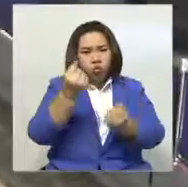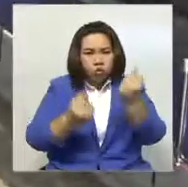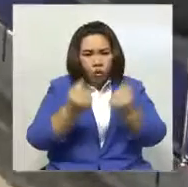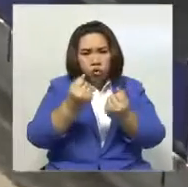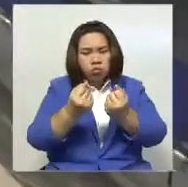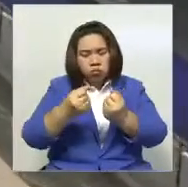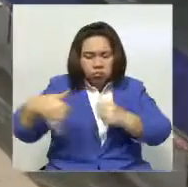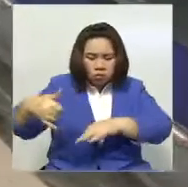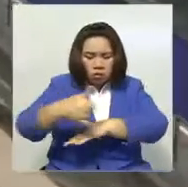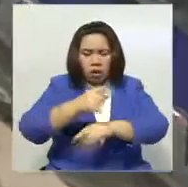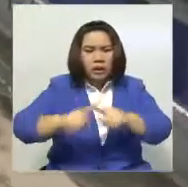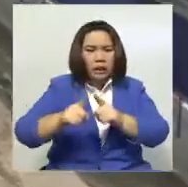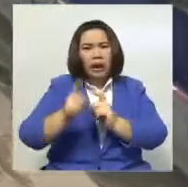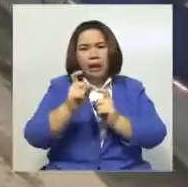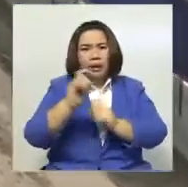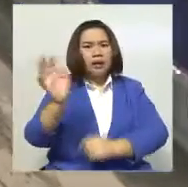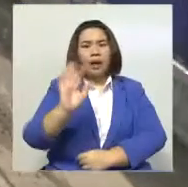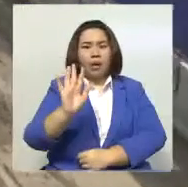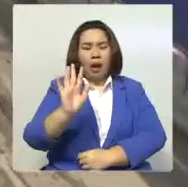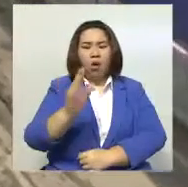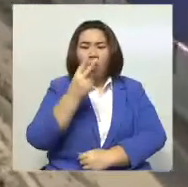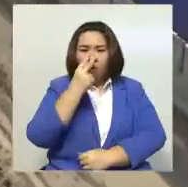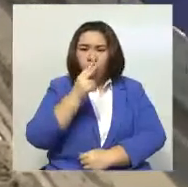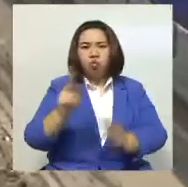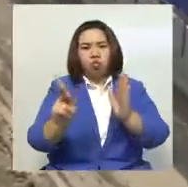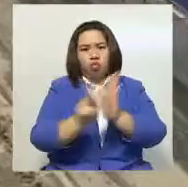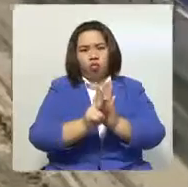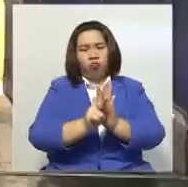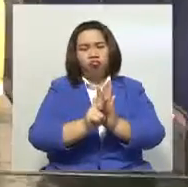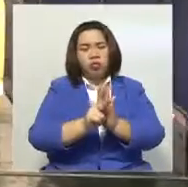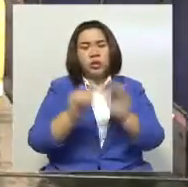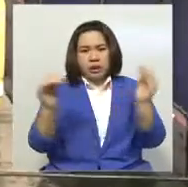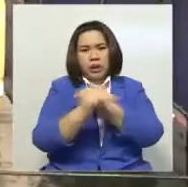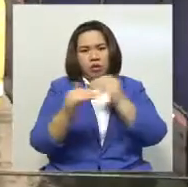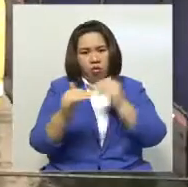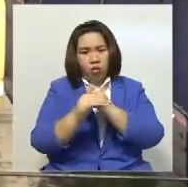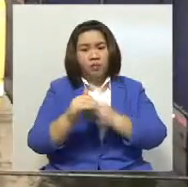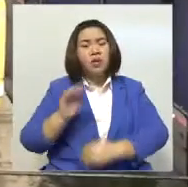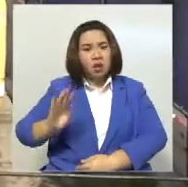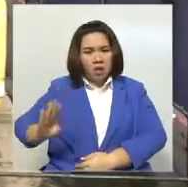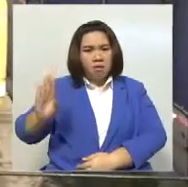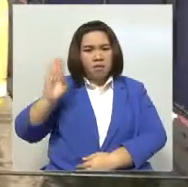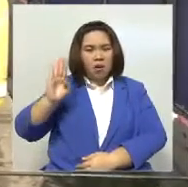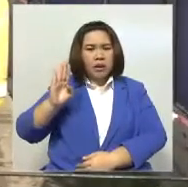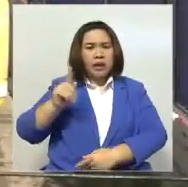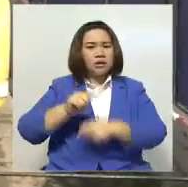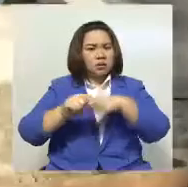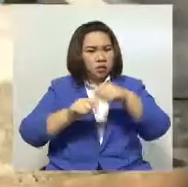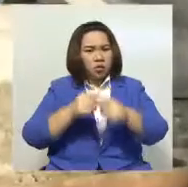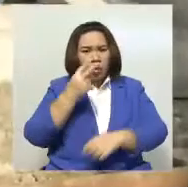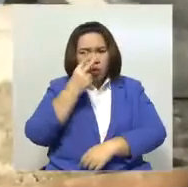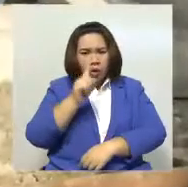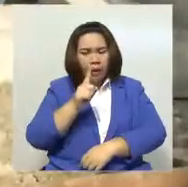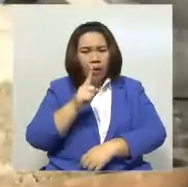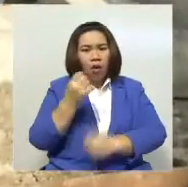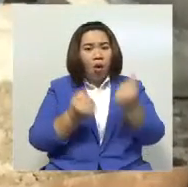นเพื่อไม่ให้เกิดอุบัติเหตุและก็ขอให้ทุกคนเนี่ยเคารพกฎจราจรอย่างเคร่งครัดแนะนำนะครับให้เอกชนสำรวจพื้นที่สร้างที่จอดรถ